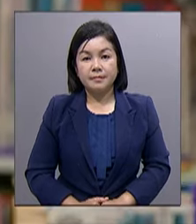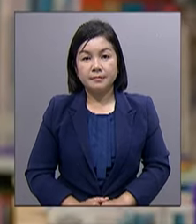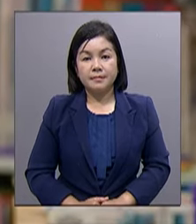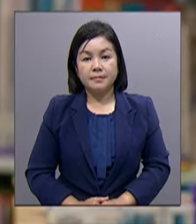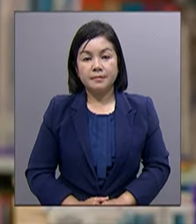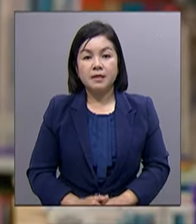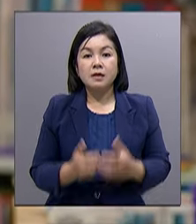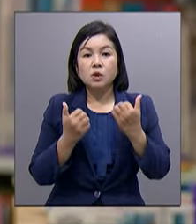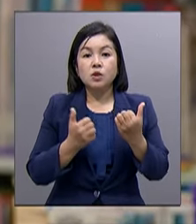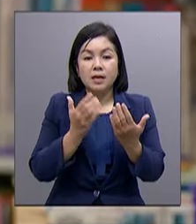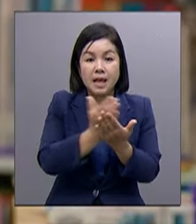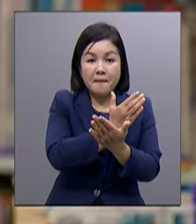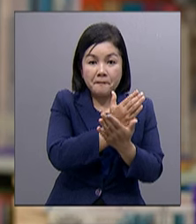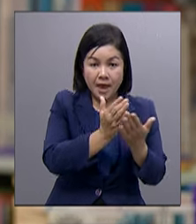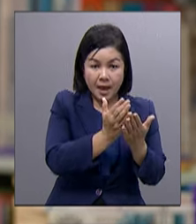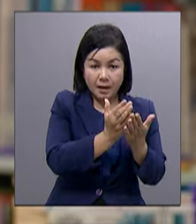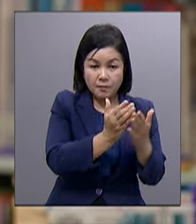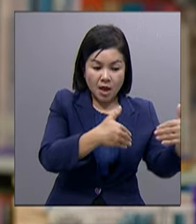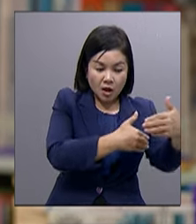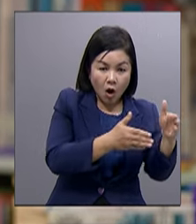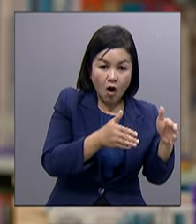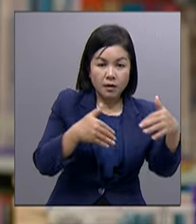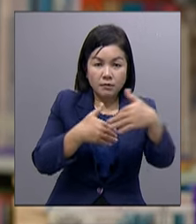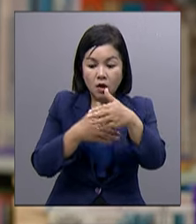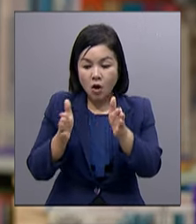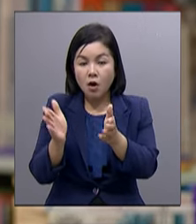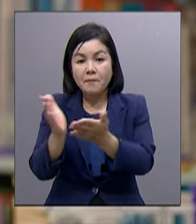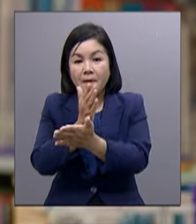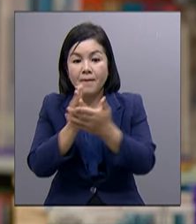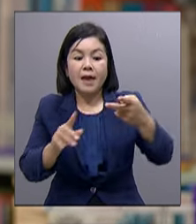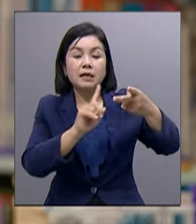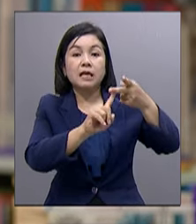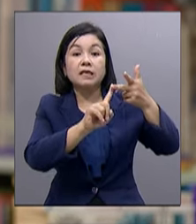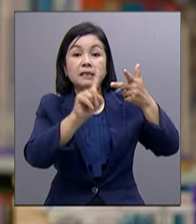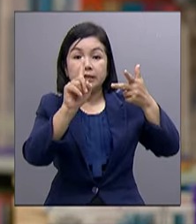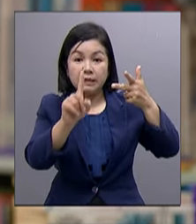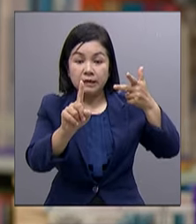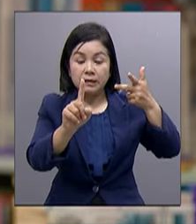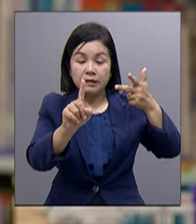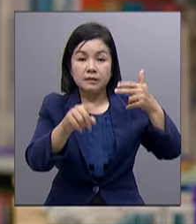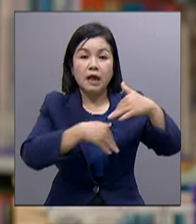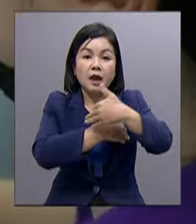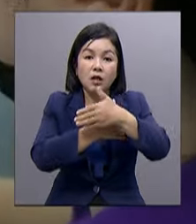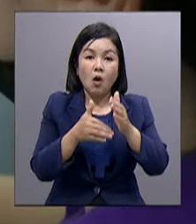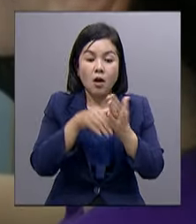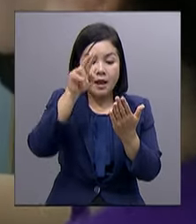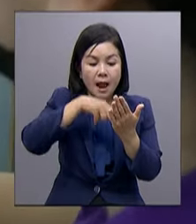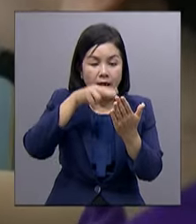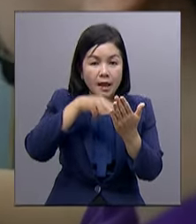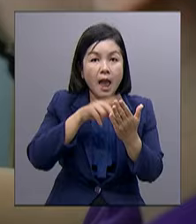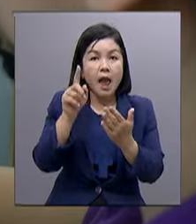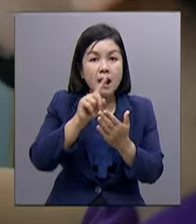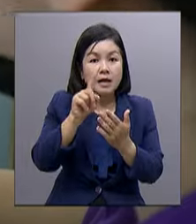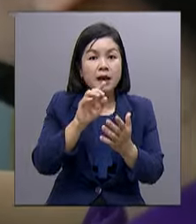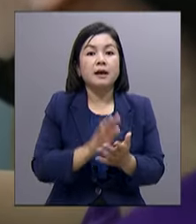เรื่องของการแบ่งโซนก็คือว่าชั้น1ของห้องสมุดบางขุนเทียนนะคะก็จะเป็นในเรื่องของ co-working